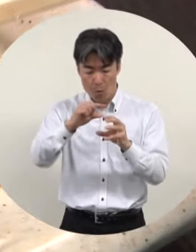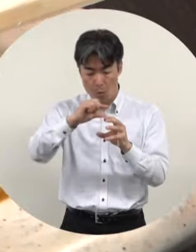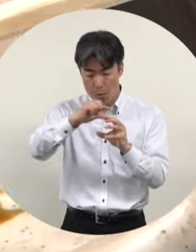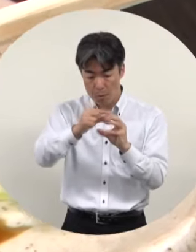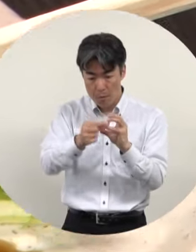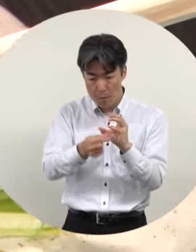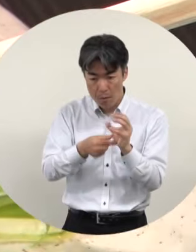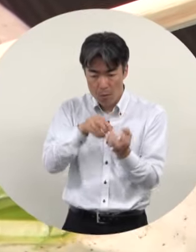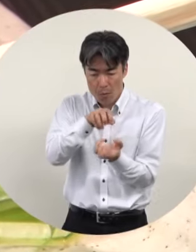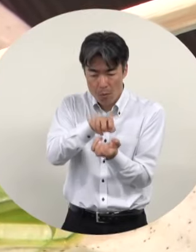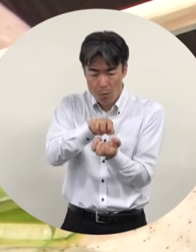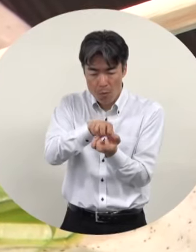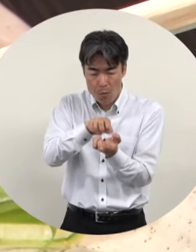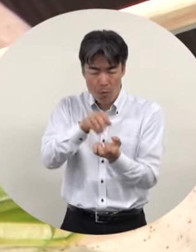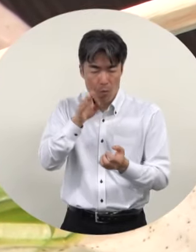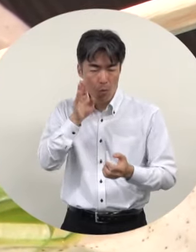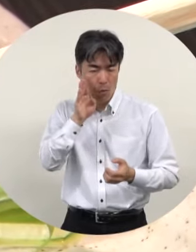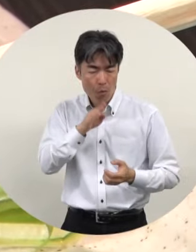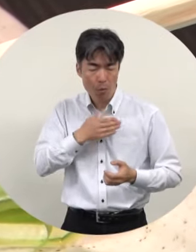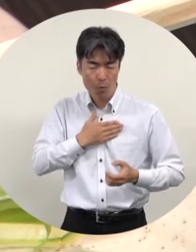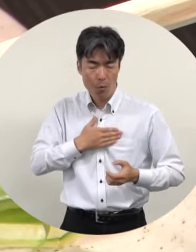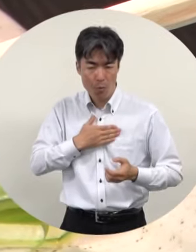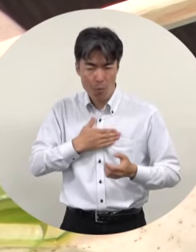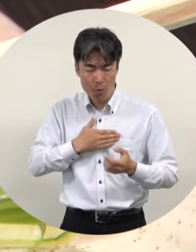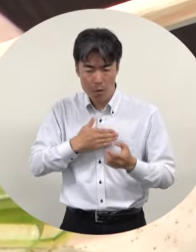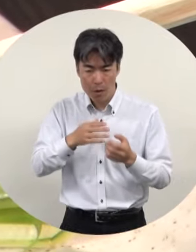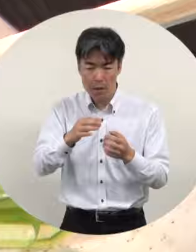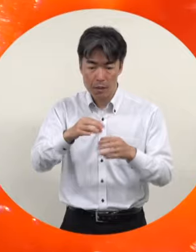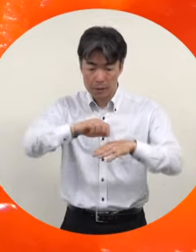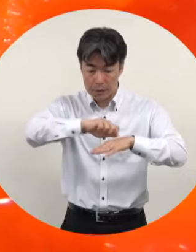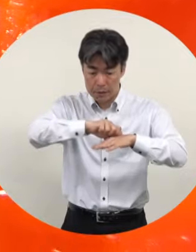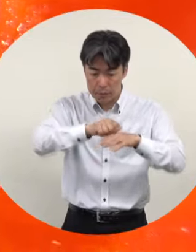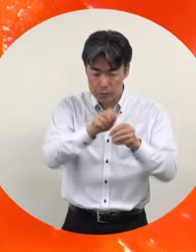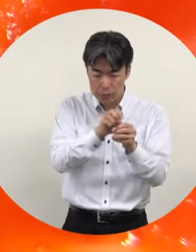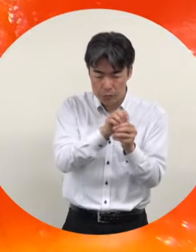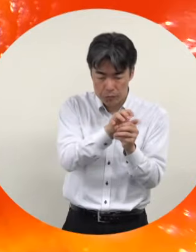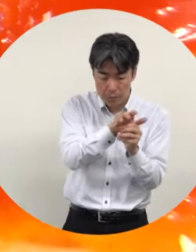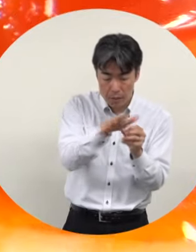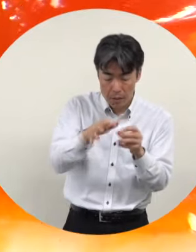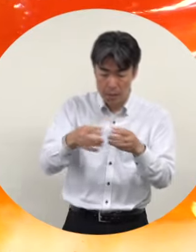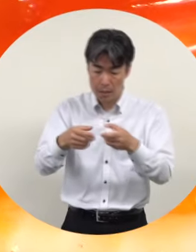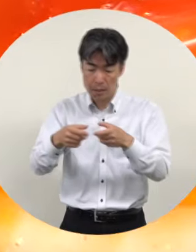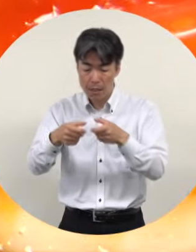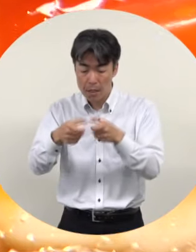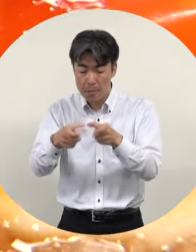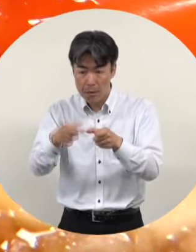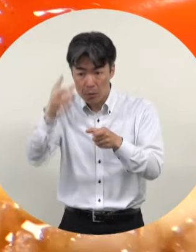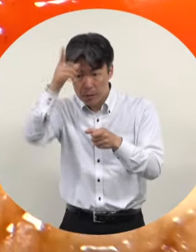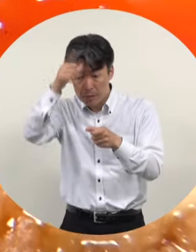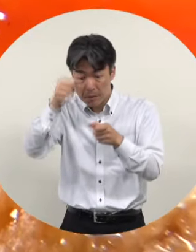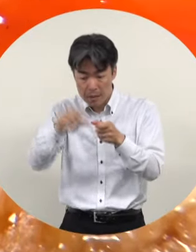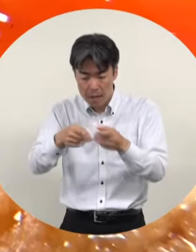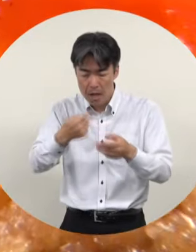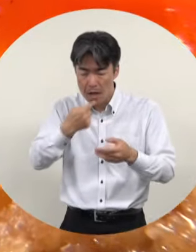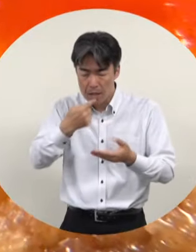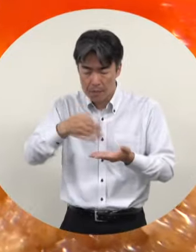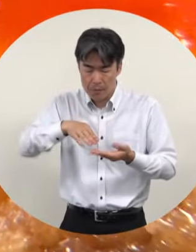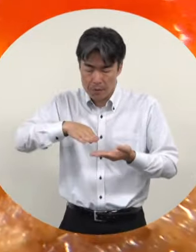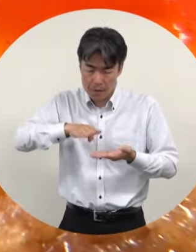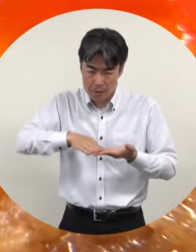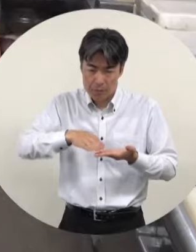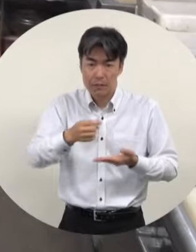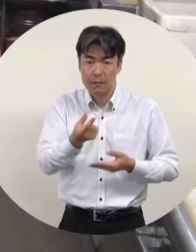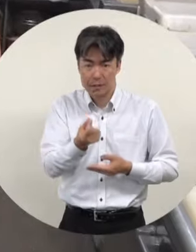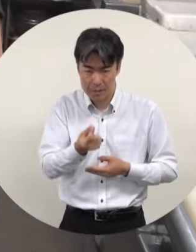衣がすごいサクサクで、メンチカツのジューシーさと、あの卵の黄身のまろやかさがすごいよく合いますね。